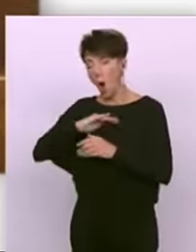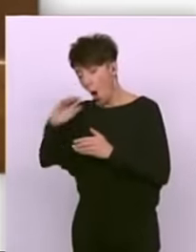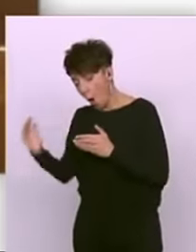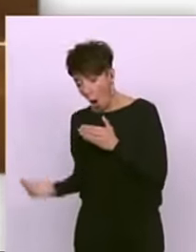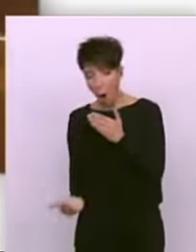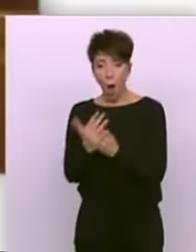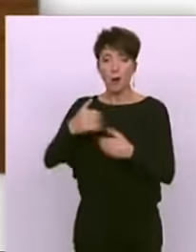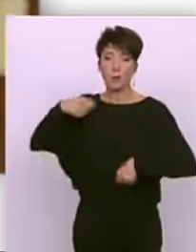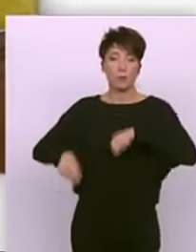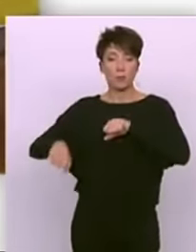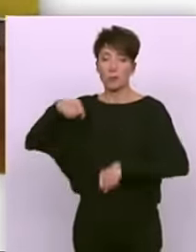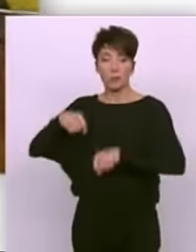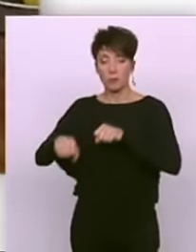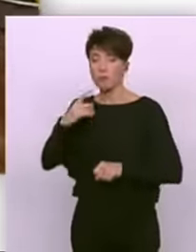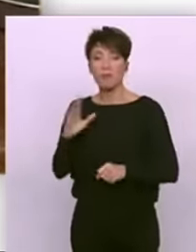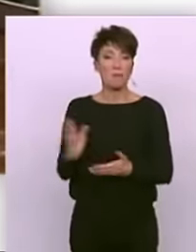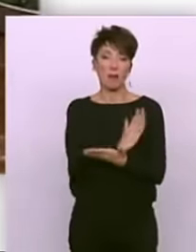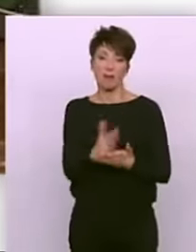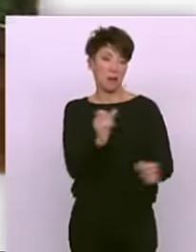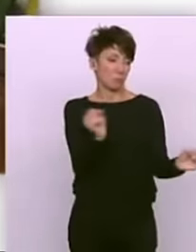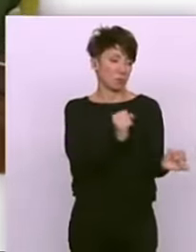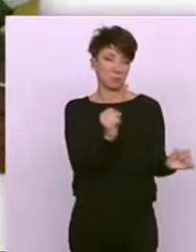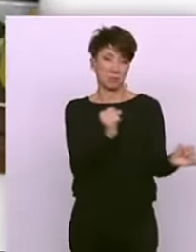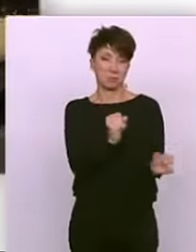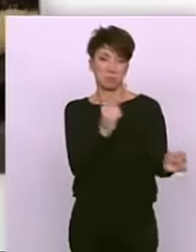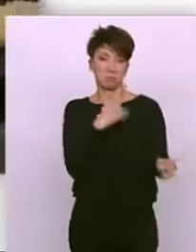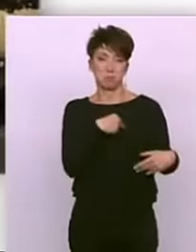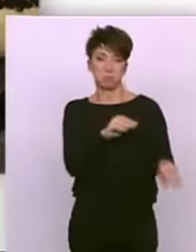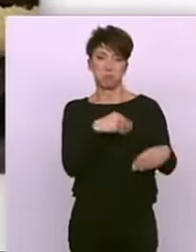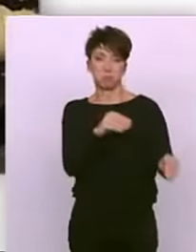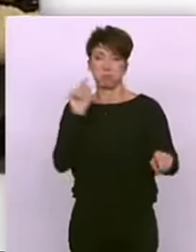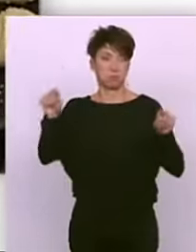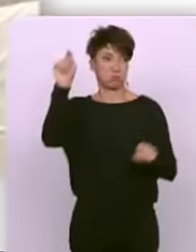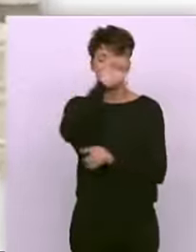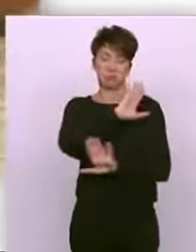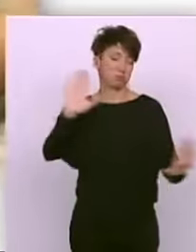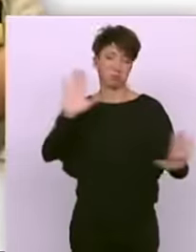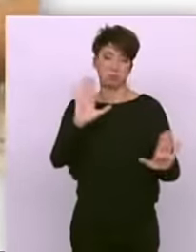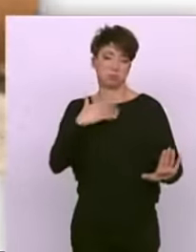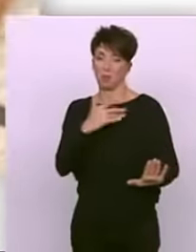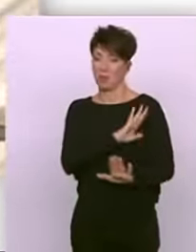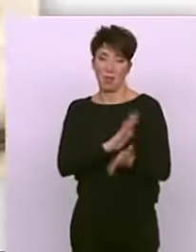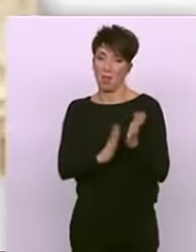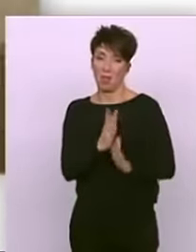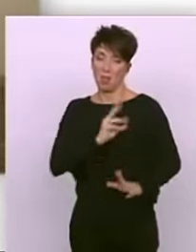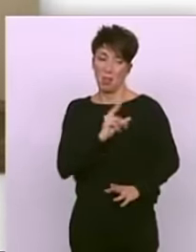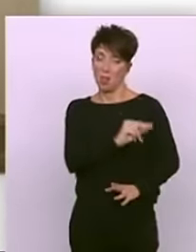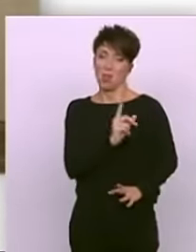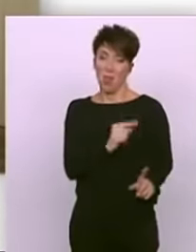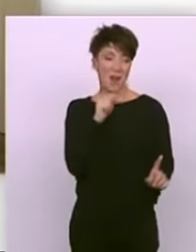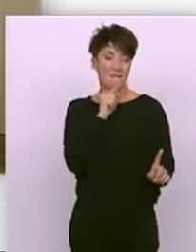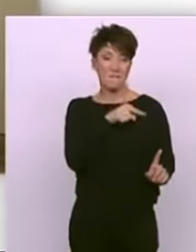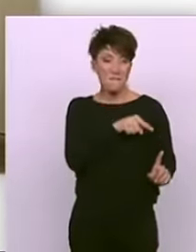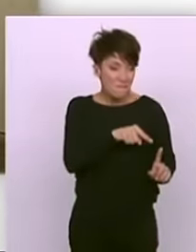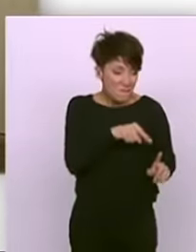και ψήνεται από τις 4 το ξημέρωμα από το κατεψυγμένο που πωλείται σε διάφορα σημεία πώλησης και όπως καταγγέλουν, εισάγεται από την Κίνα,